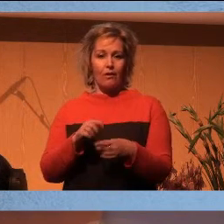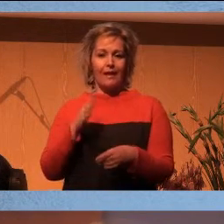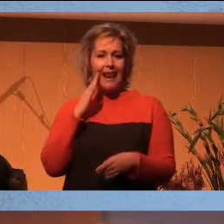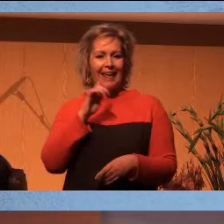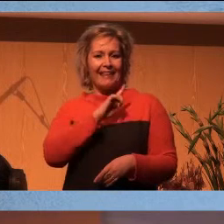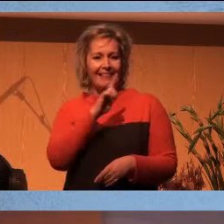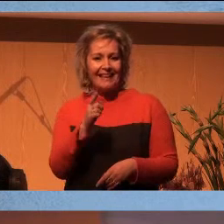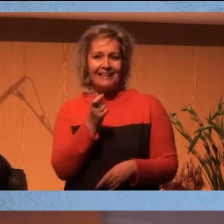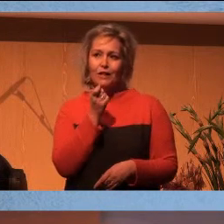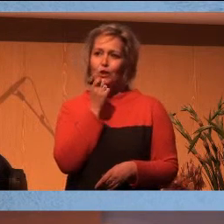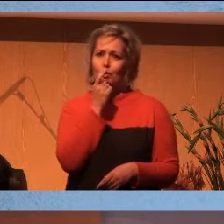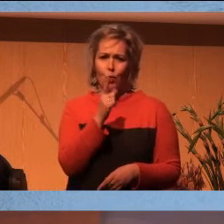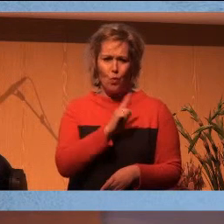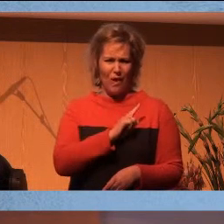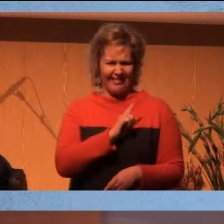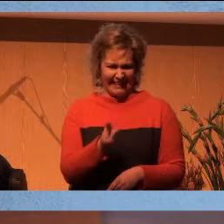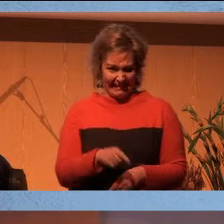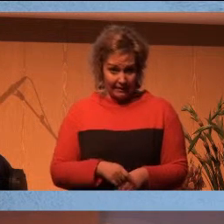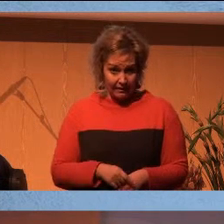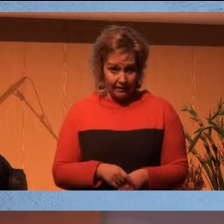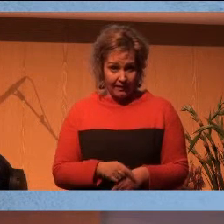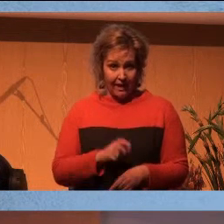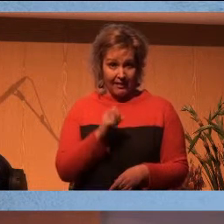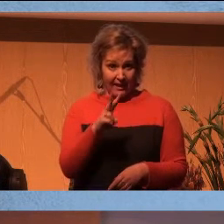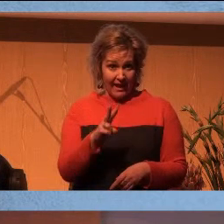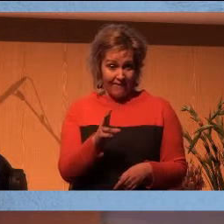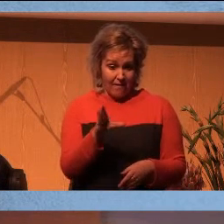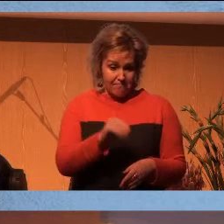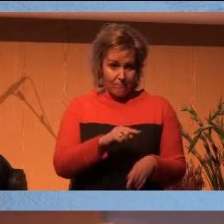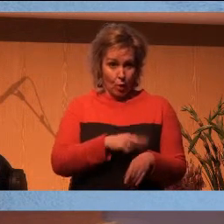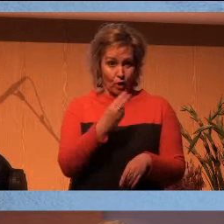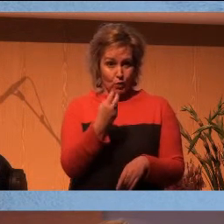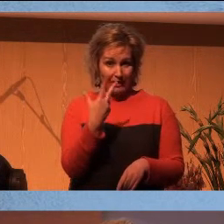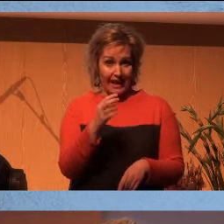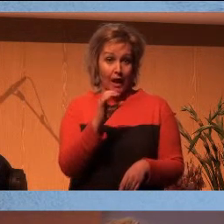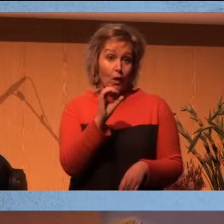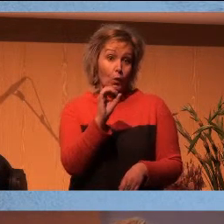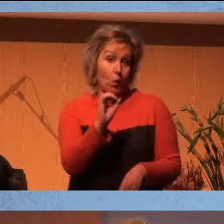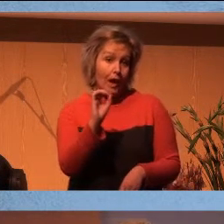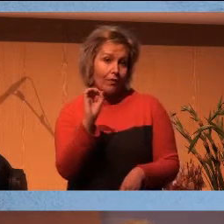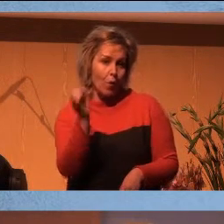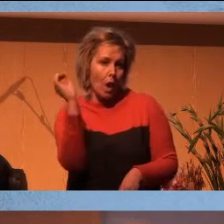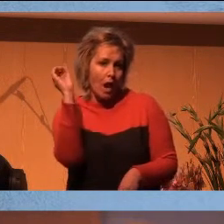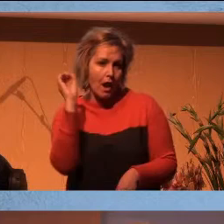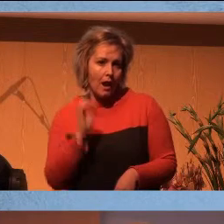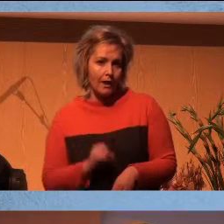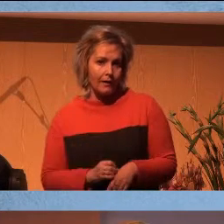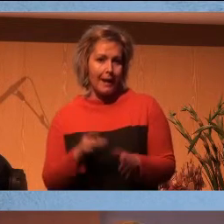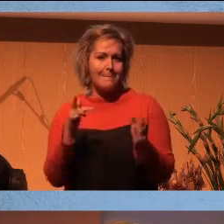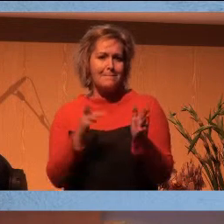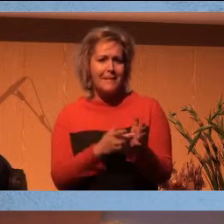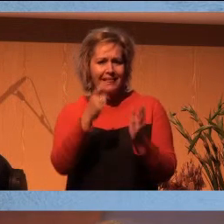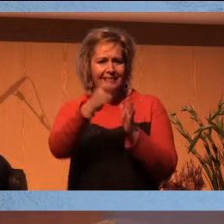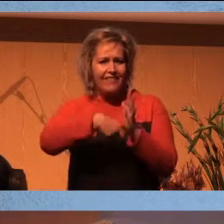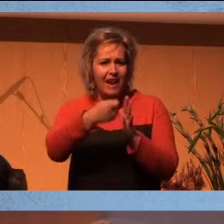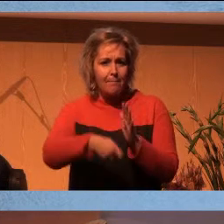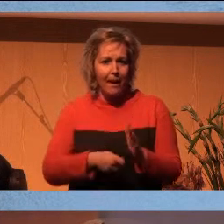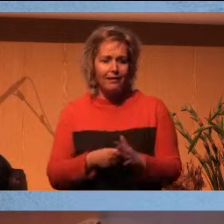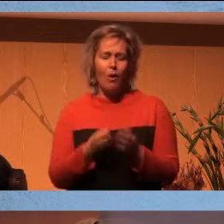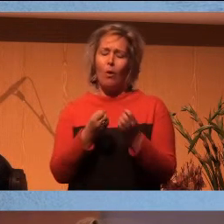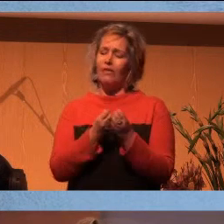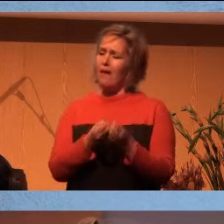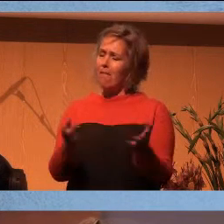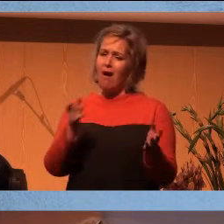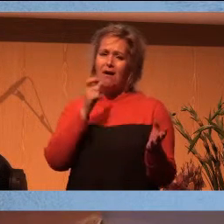leggetider, stuetid. Fjernsynet går av klokken 23.00 midt i filmen. Og det